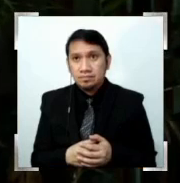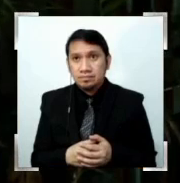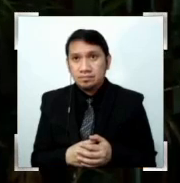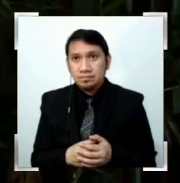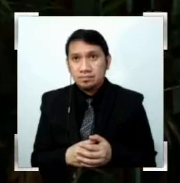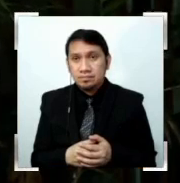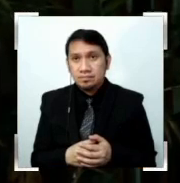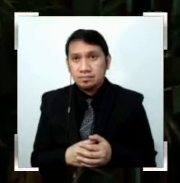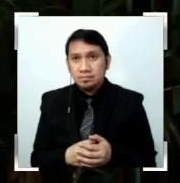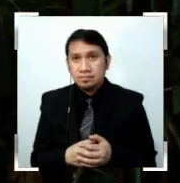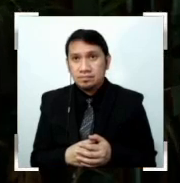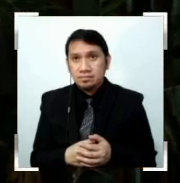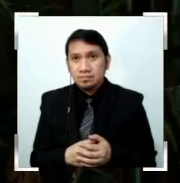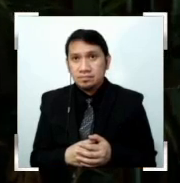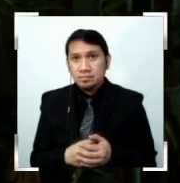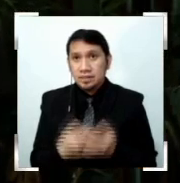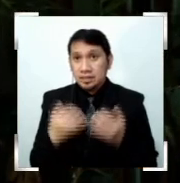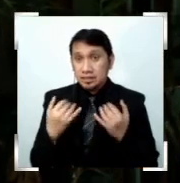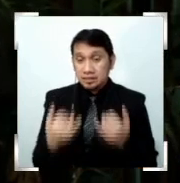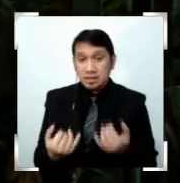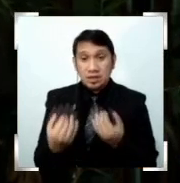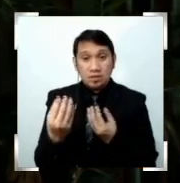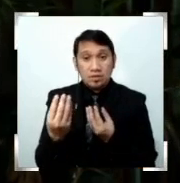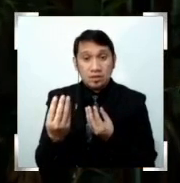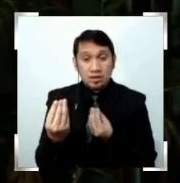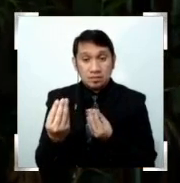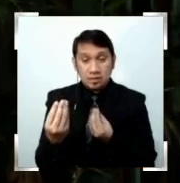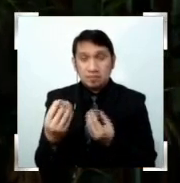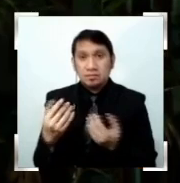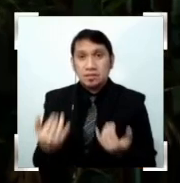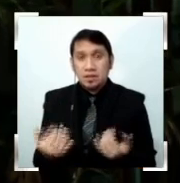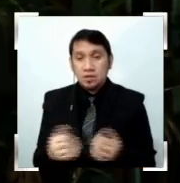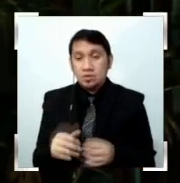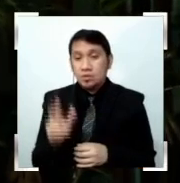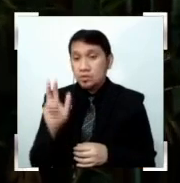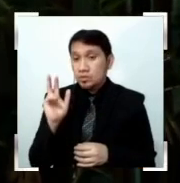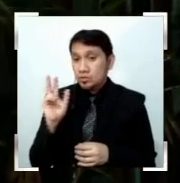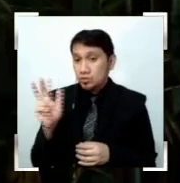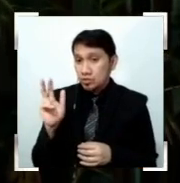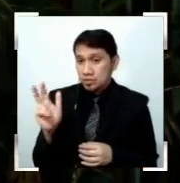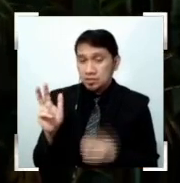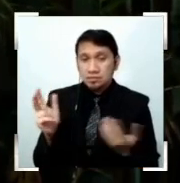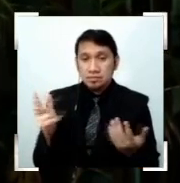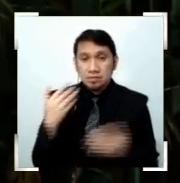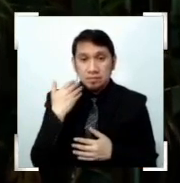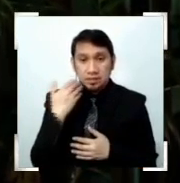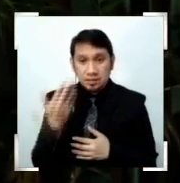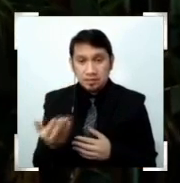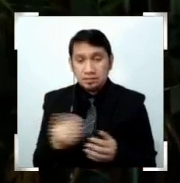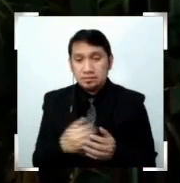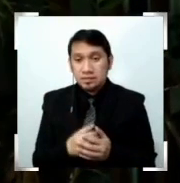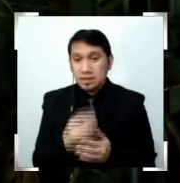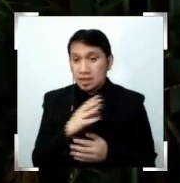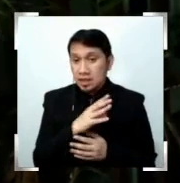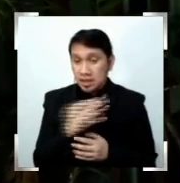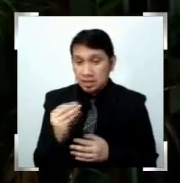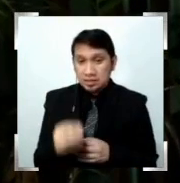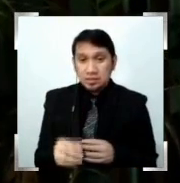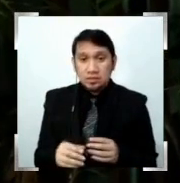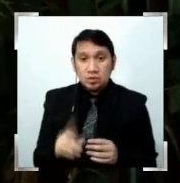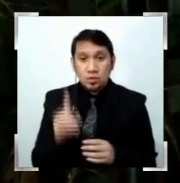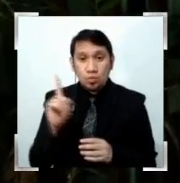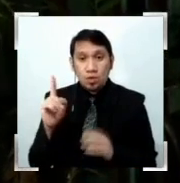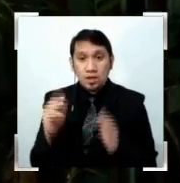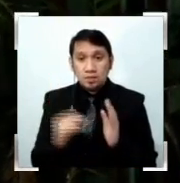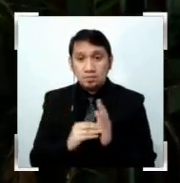At Pia, sa latest update ka ng NDRRMC ay abot sa 30 ang nasawi dahil sa Bagyong Maring at halos 1 bilyong piso ang